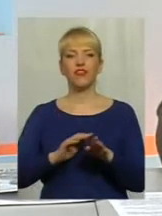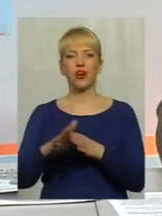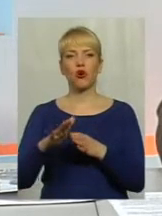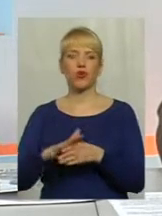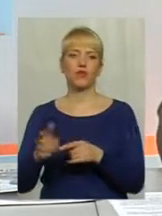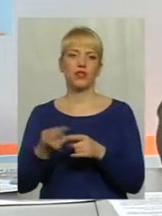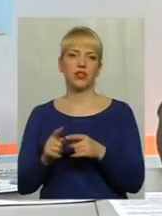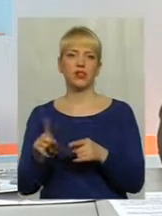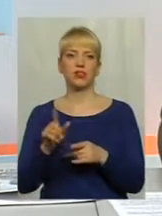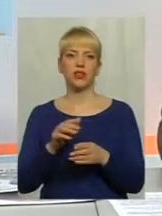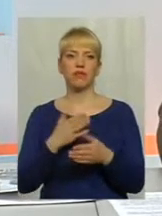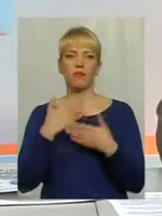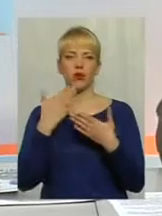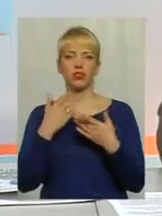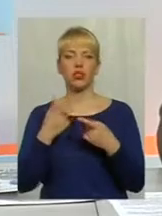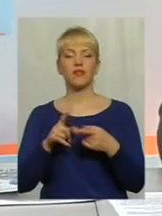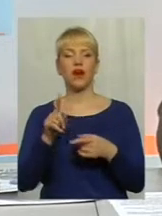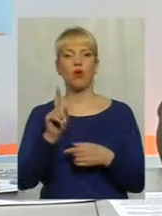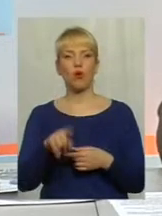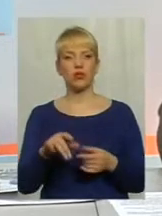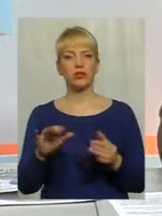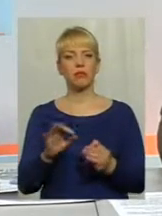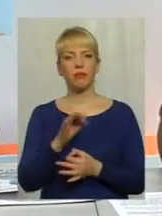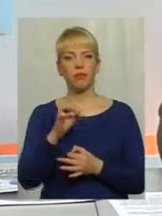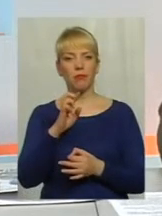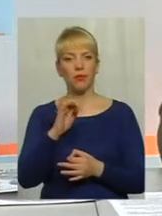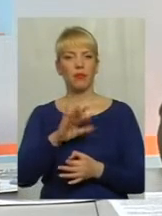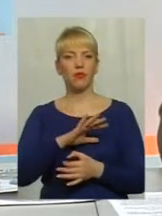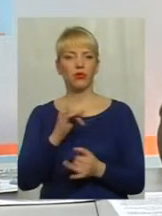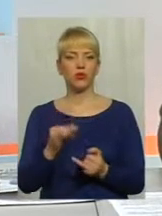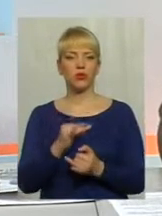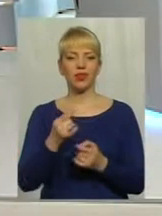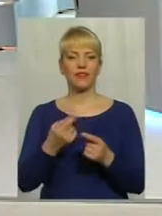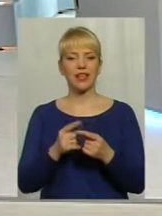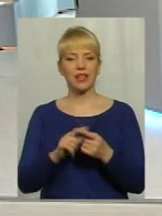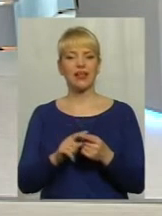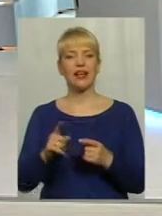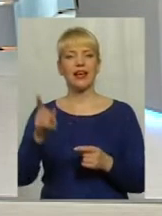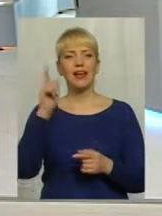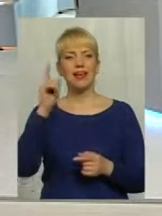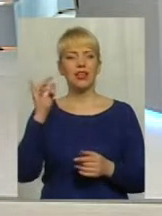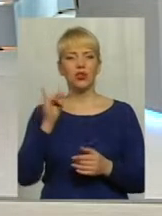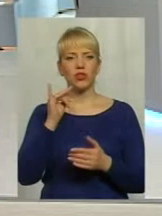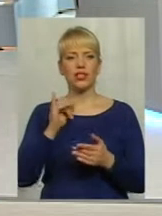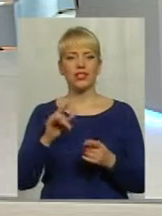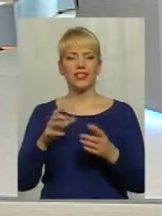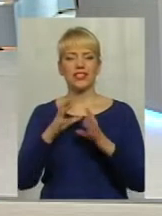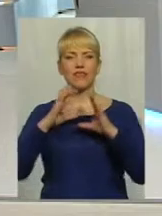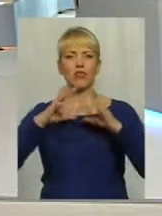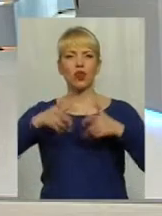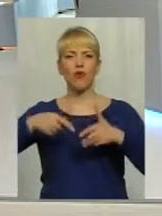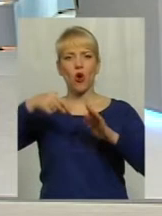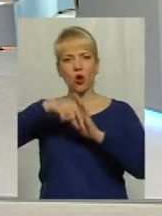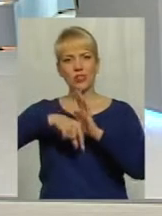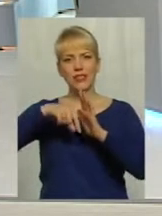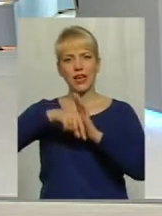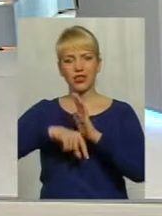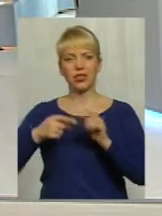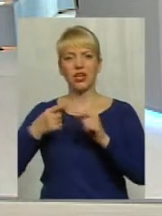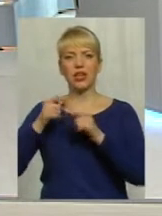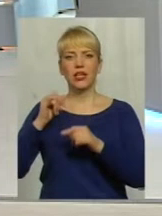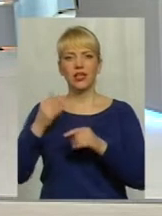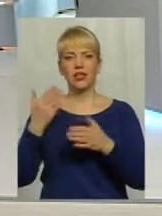те, що ти прочитав. Так ось, дуже було б цікаво, були такі раритети, які дійсно світового значення, якщо ми віднайдемо ще ці